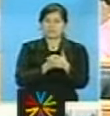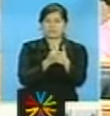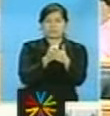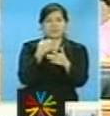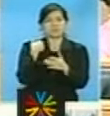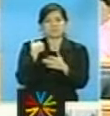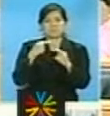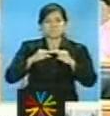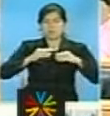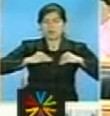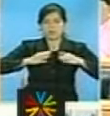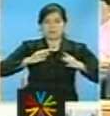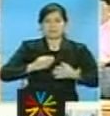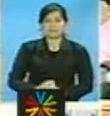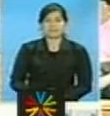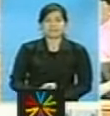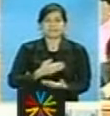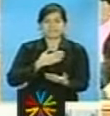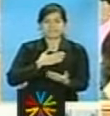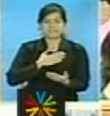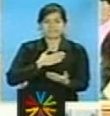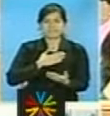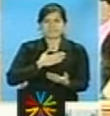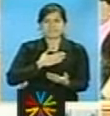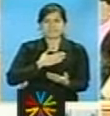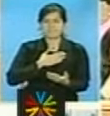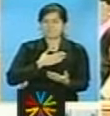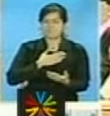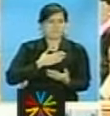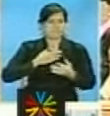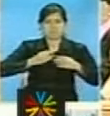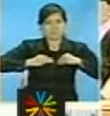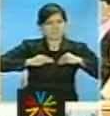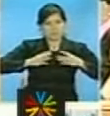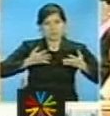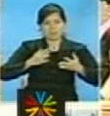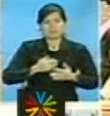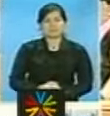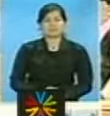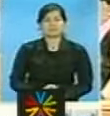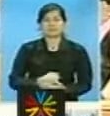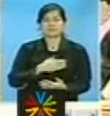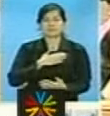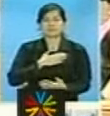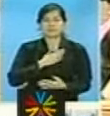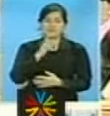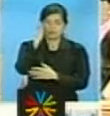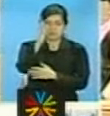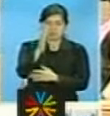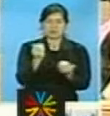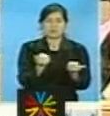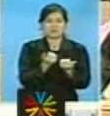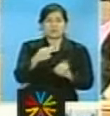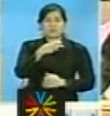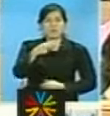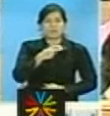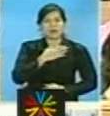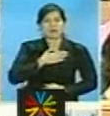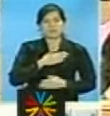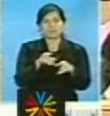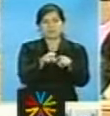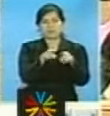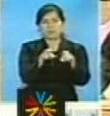แน่นอนผมไม่มีทางเลือกผมทนเห็นลูกผมต้องเป็นข้าทาสบริพารของพวกท่าน